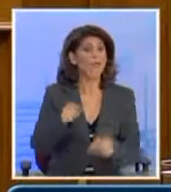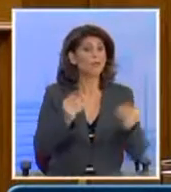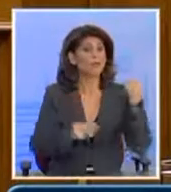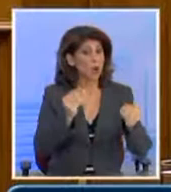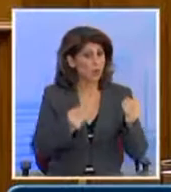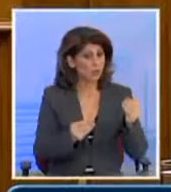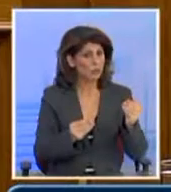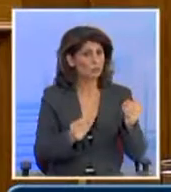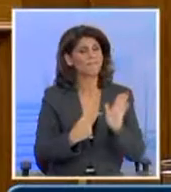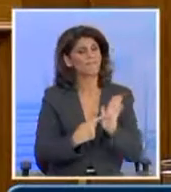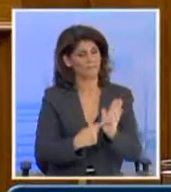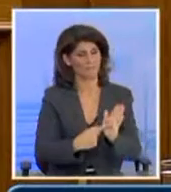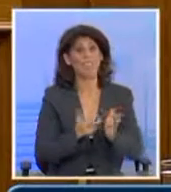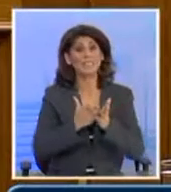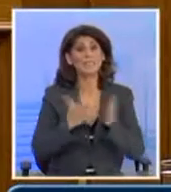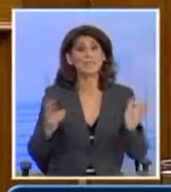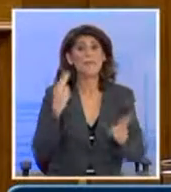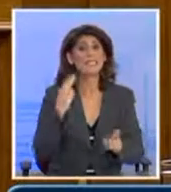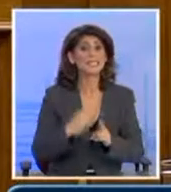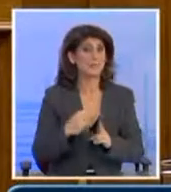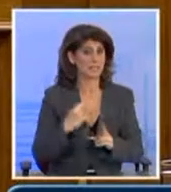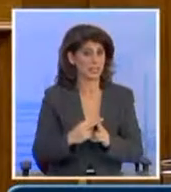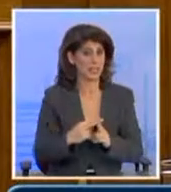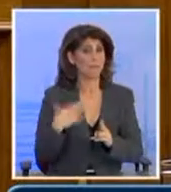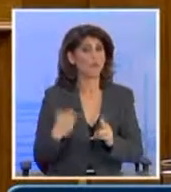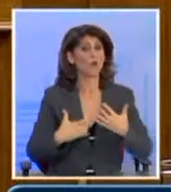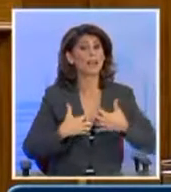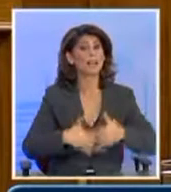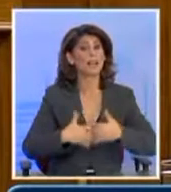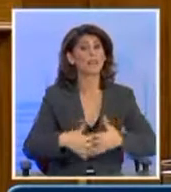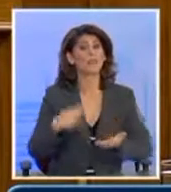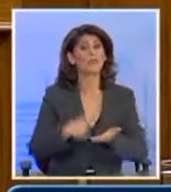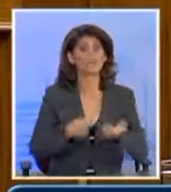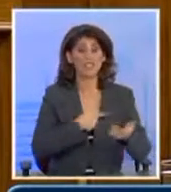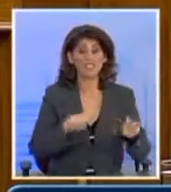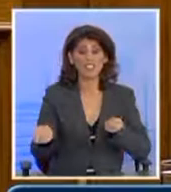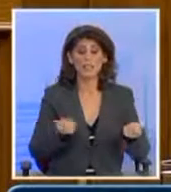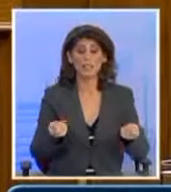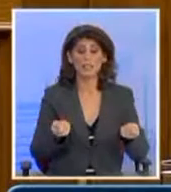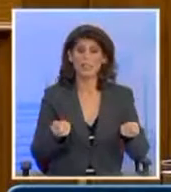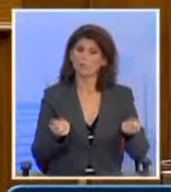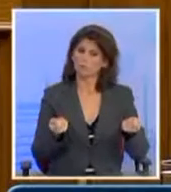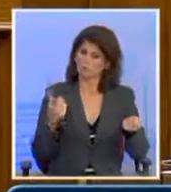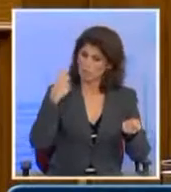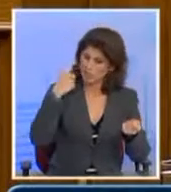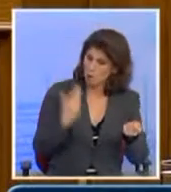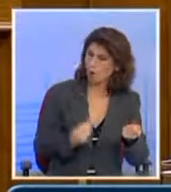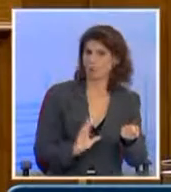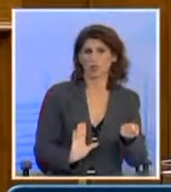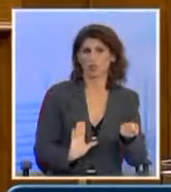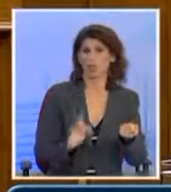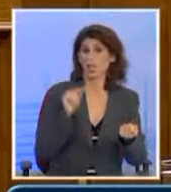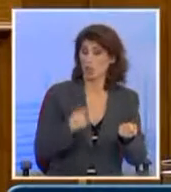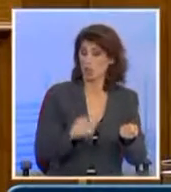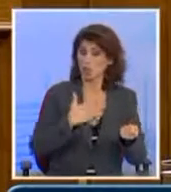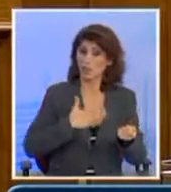υπολογισμός καταδεικνύει την τεράστια σημασία που έχουν οι μηχανισμοί φορολογικής διοίκησης και συμμόρφωσης. Και στο σημείο αυτό θα